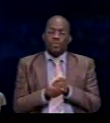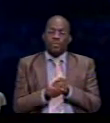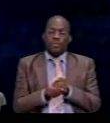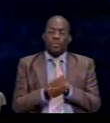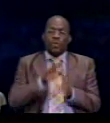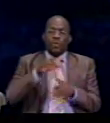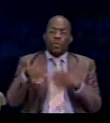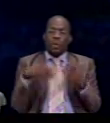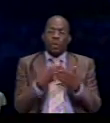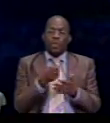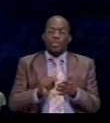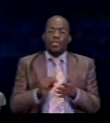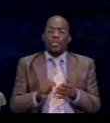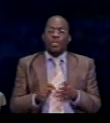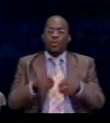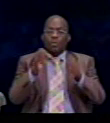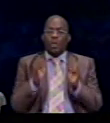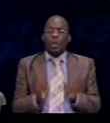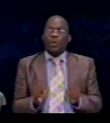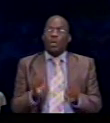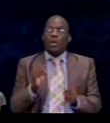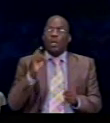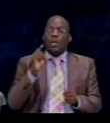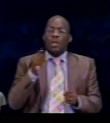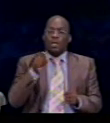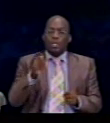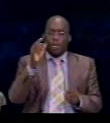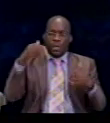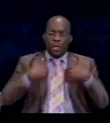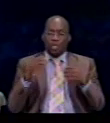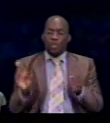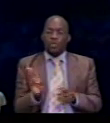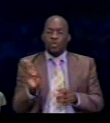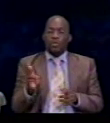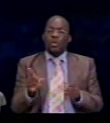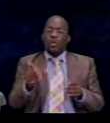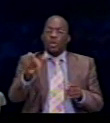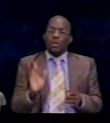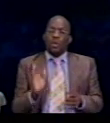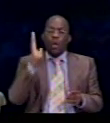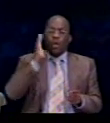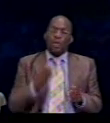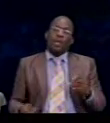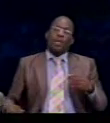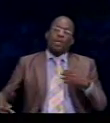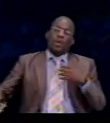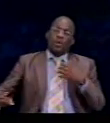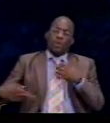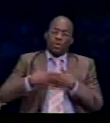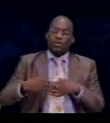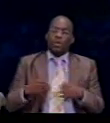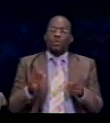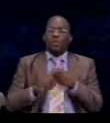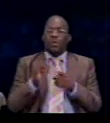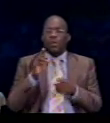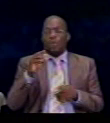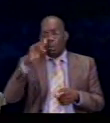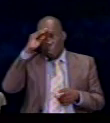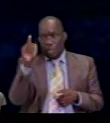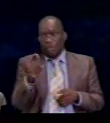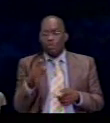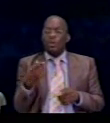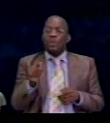energy he has spent that the Lord will return to him 100-fold. Que le Seigneur lui multiplie l'onction. That the Lord will increase